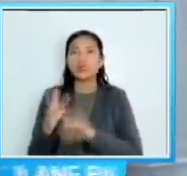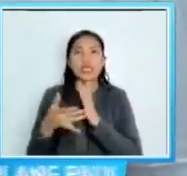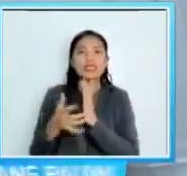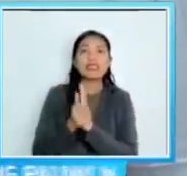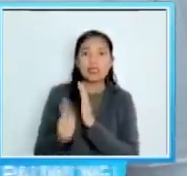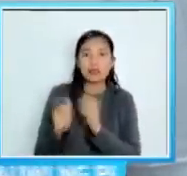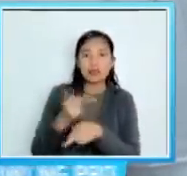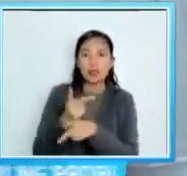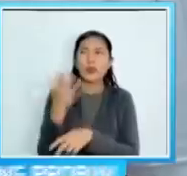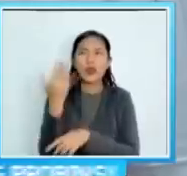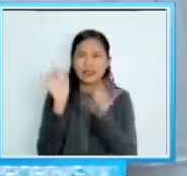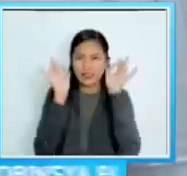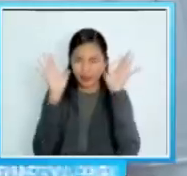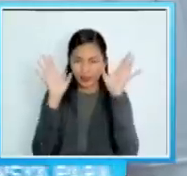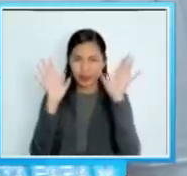delikado. It will take